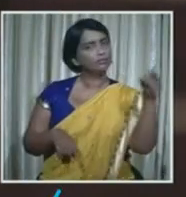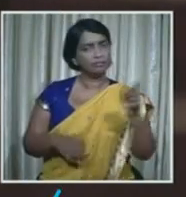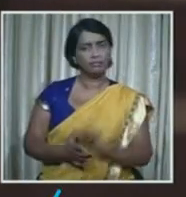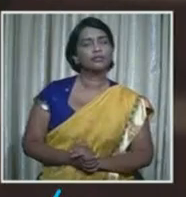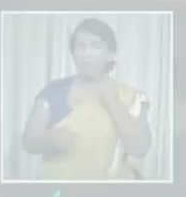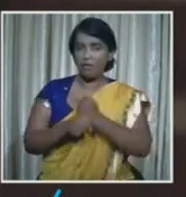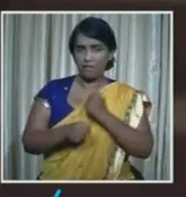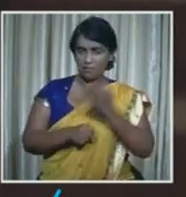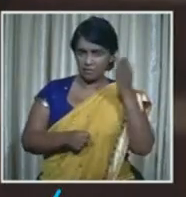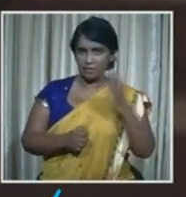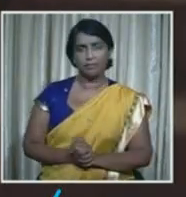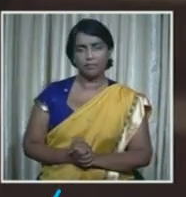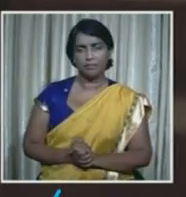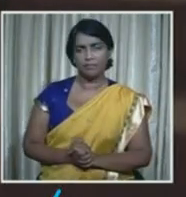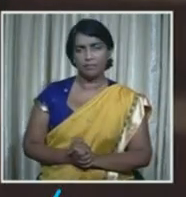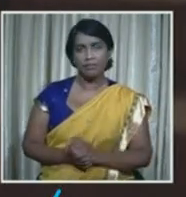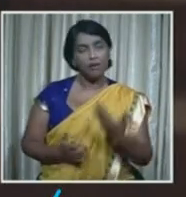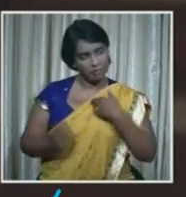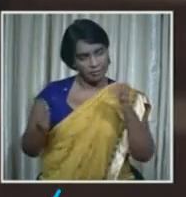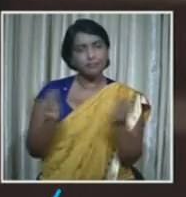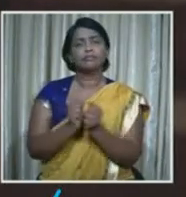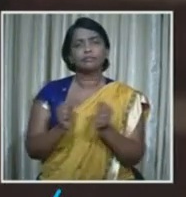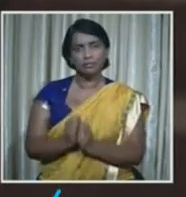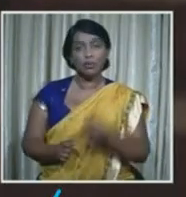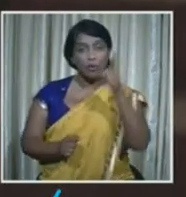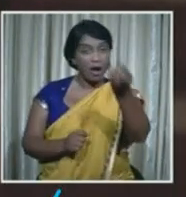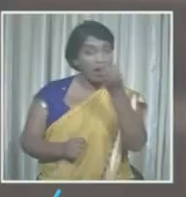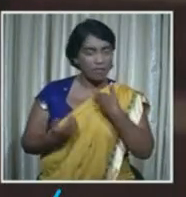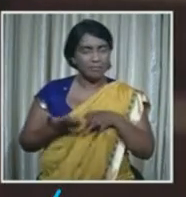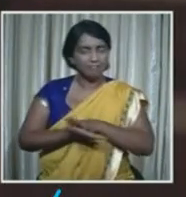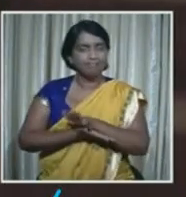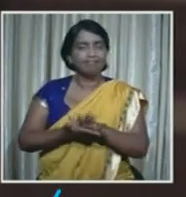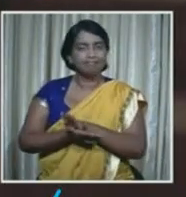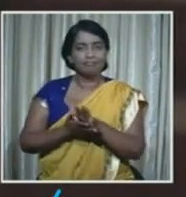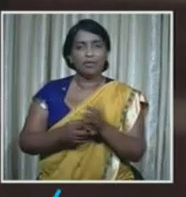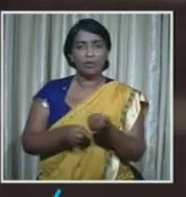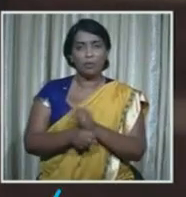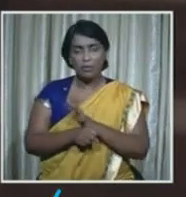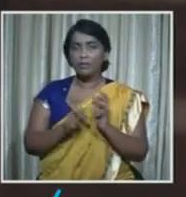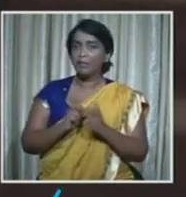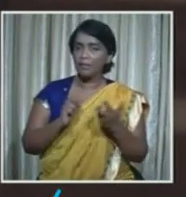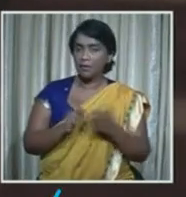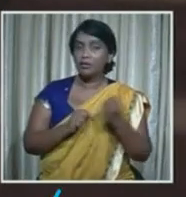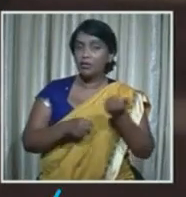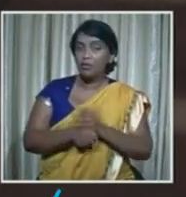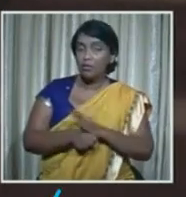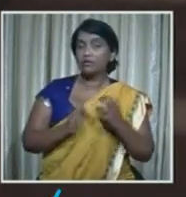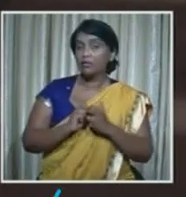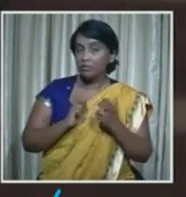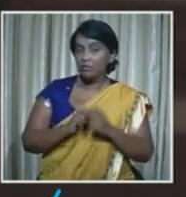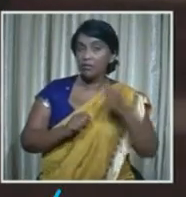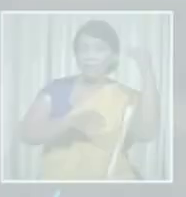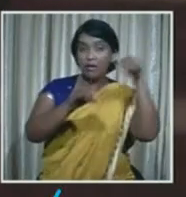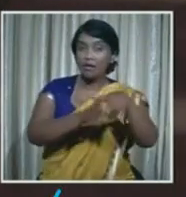කියන්නේ. මේකේ පැනල යන්න බෑ. මොකද්ද? අපි කරනවා. ඕගොල්ලෝ කාපු එක අපි හදාගෙන යන්නේ. කොවිඩ් අර්බුදයක් තියෙද්දි. කොවිඩ් අර්බුදය අමුණාසයක